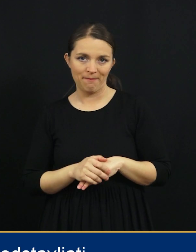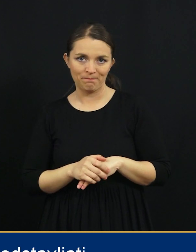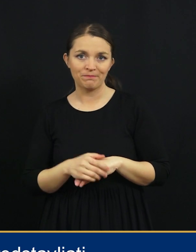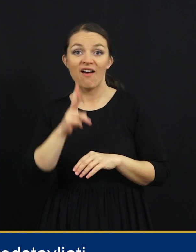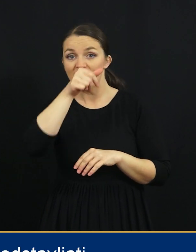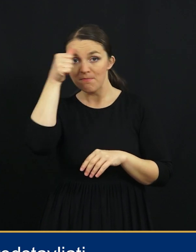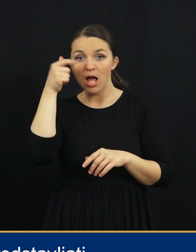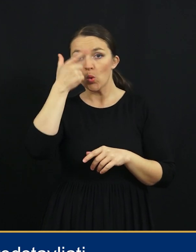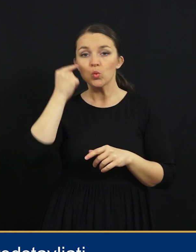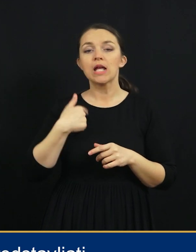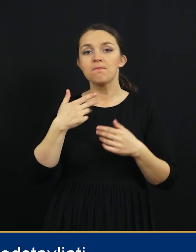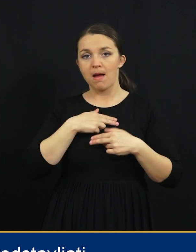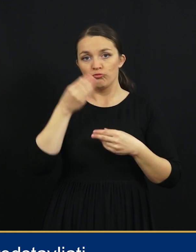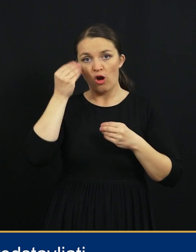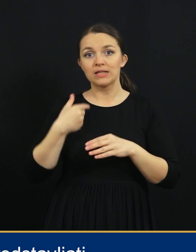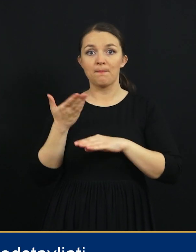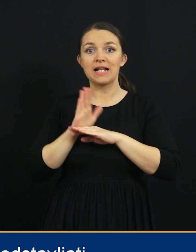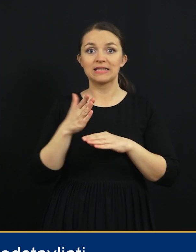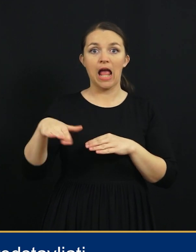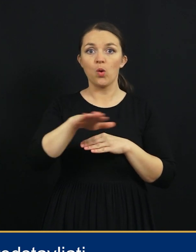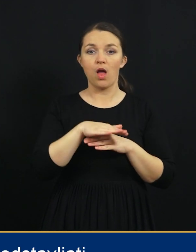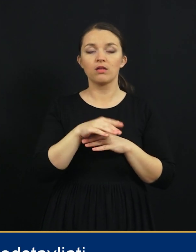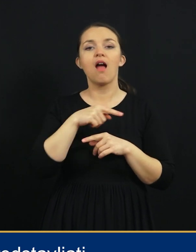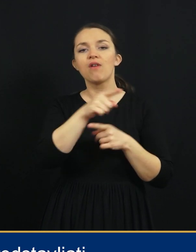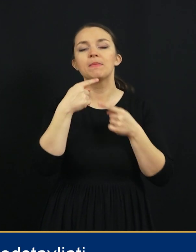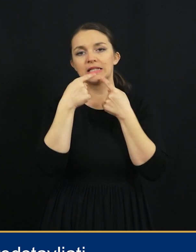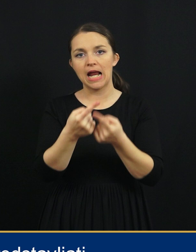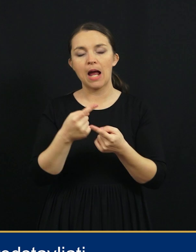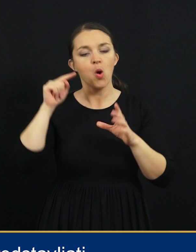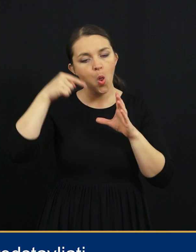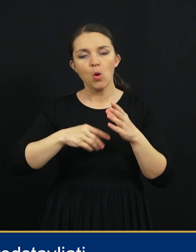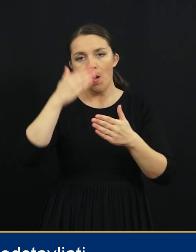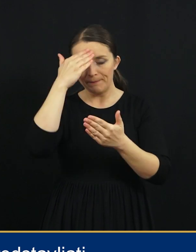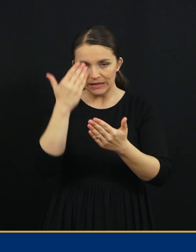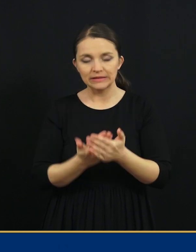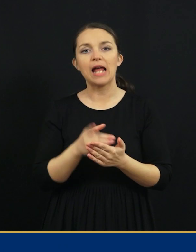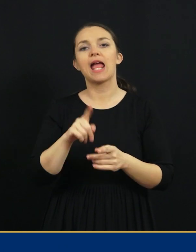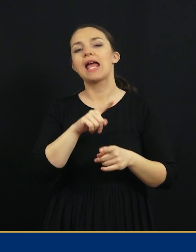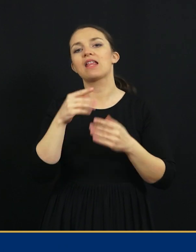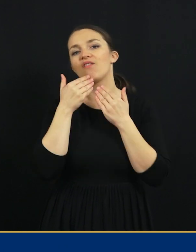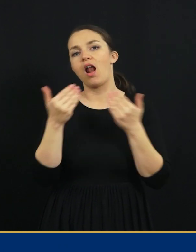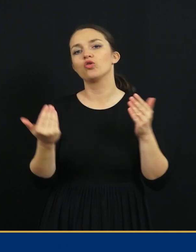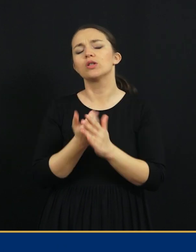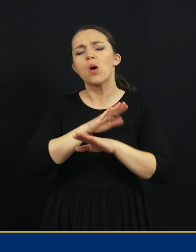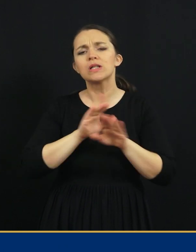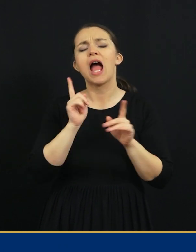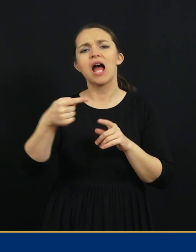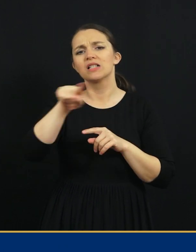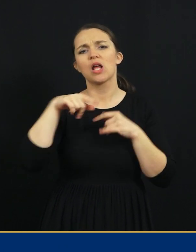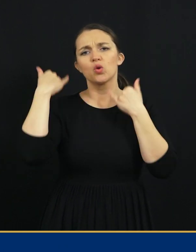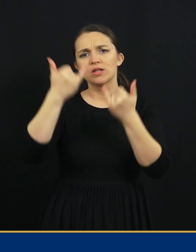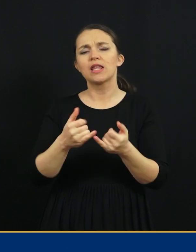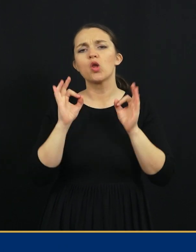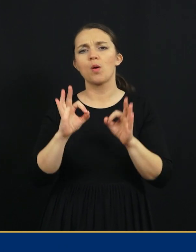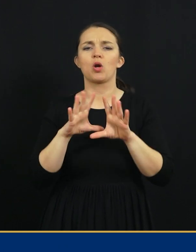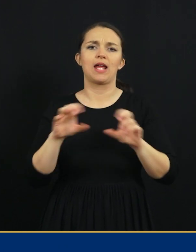imenu ljudi, ki jih imam čast predstavljati, vam izrekam seveda globoko priznanje in hvaležnost za vse, kar ste doslej